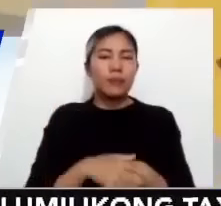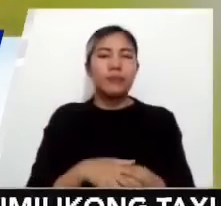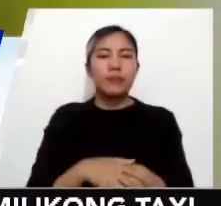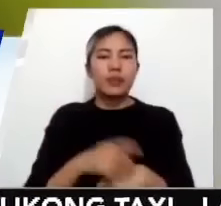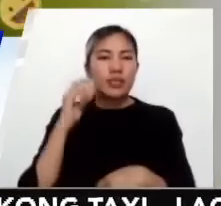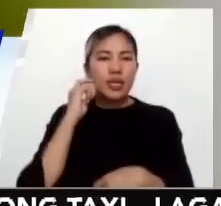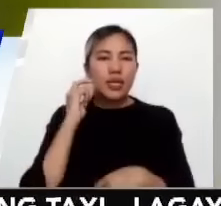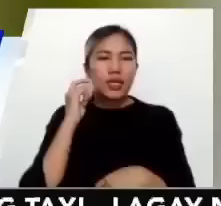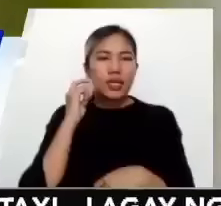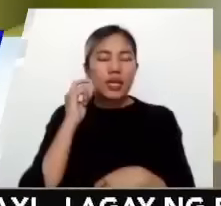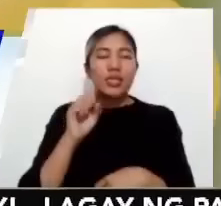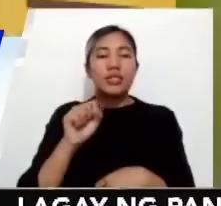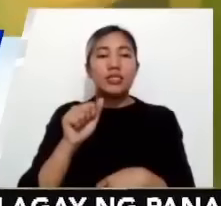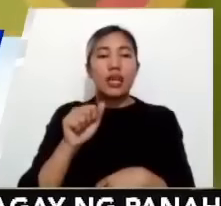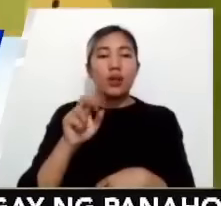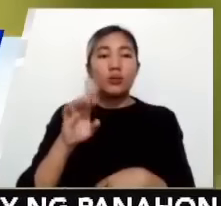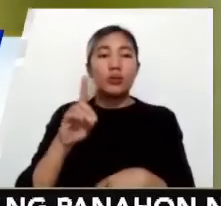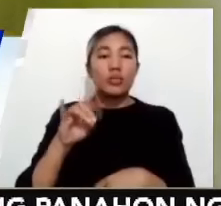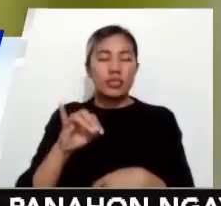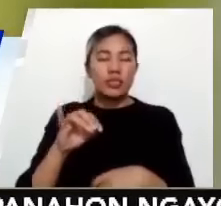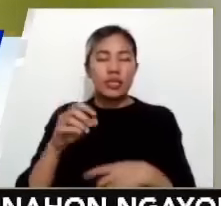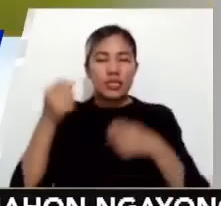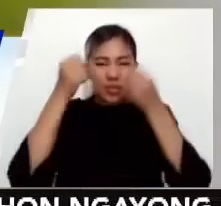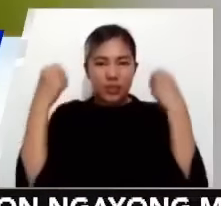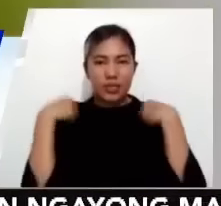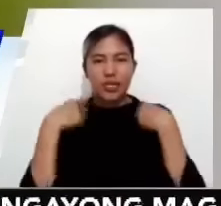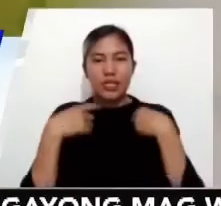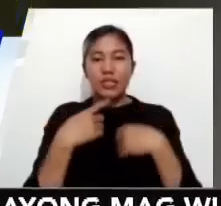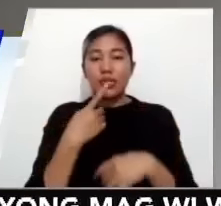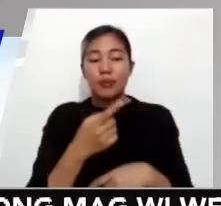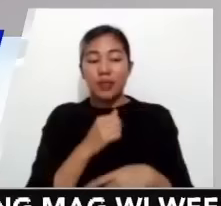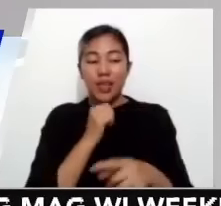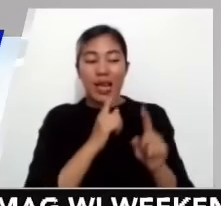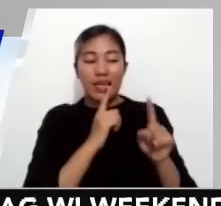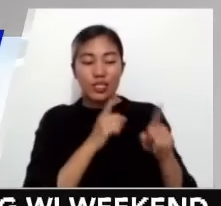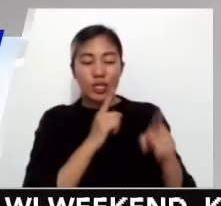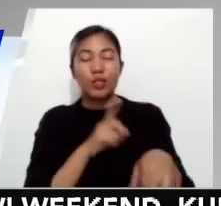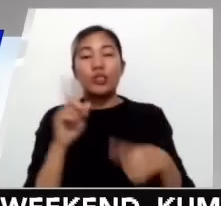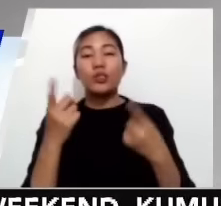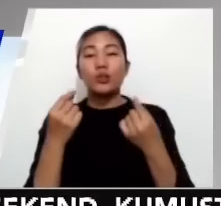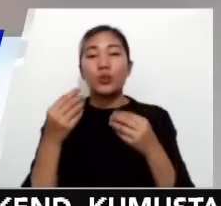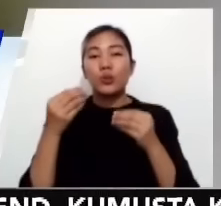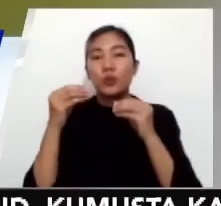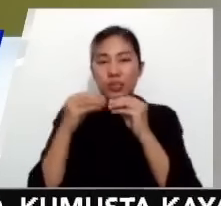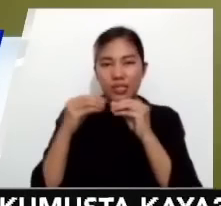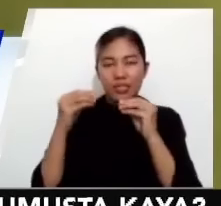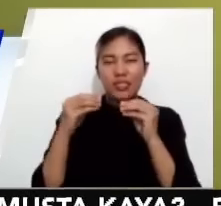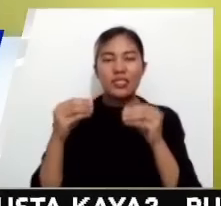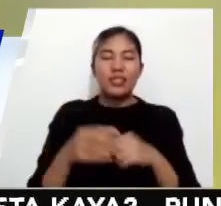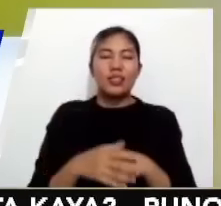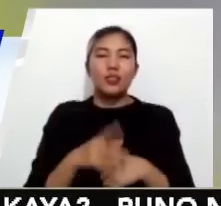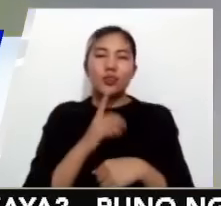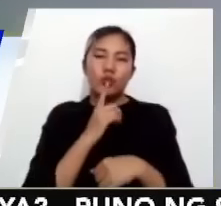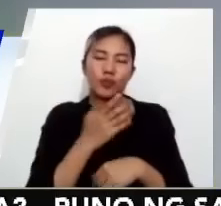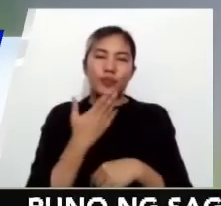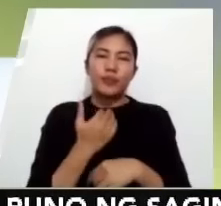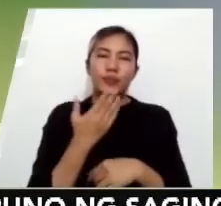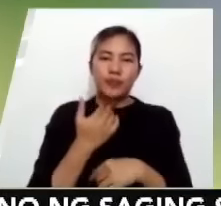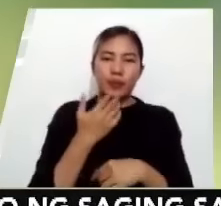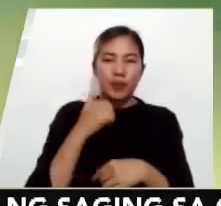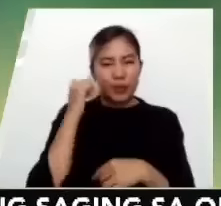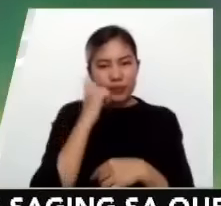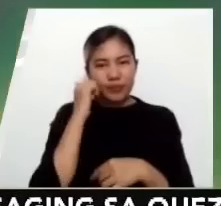kanyang amo, kiss ang sagot. Kwento ng pinay niyang owner na si Aliza, certified clingy si Nuki na mahilig pang tumambay sa